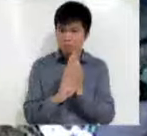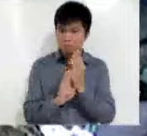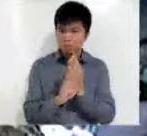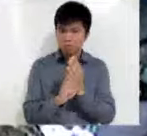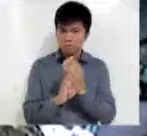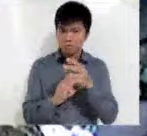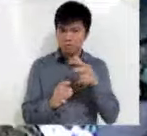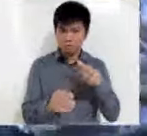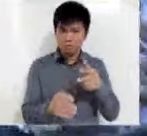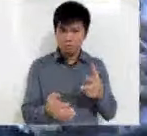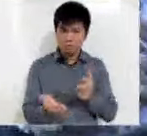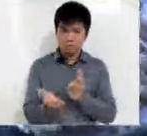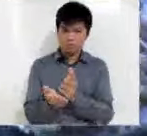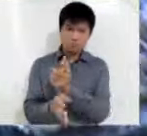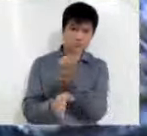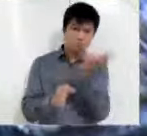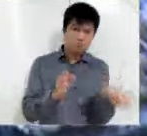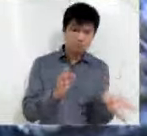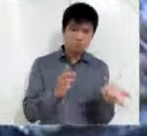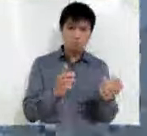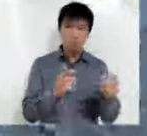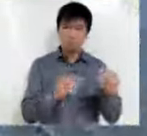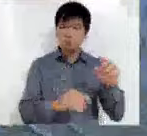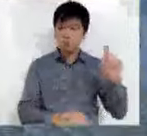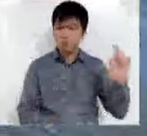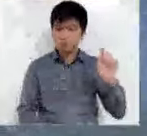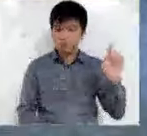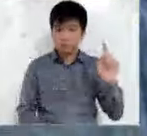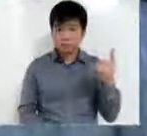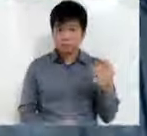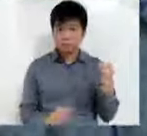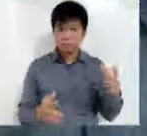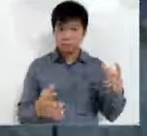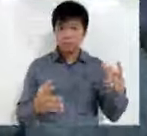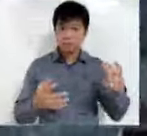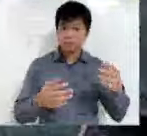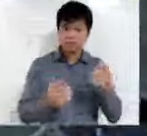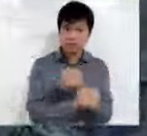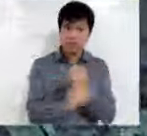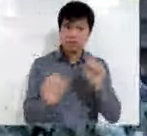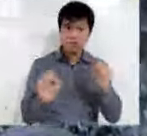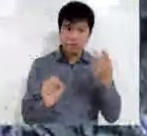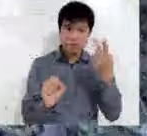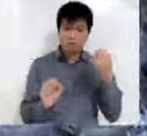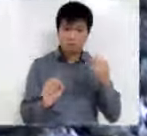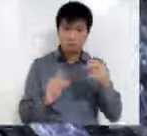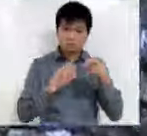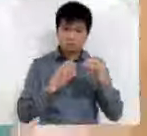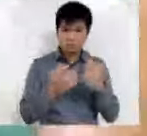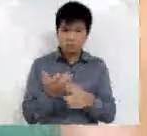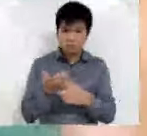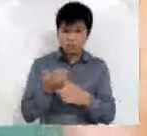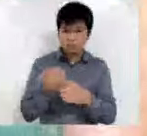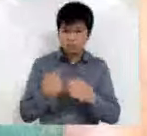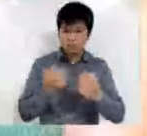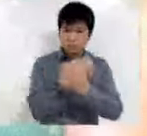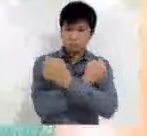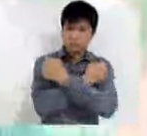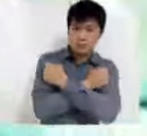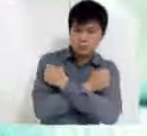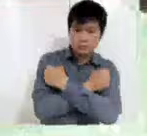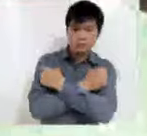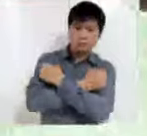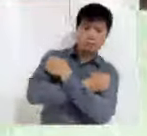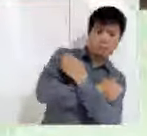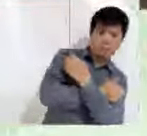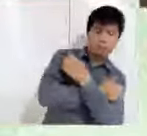bangin nitong Martes. Nakaligtas siya dahil niyakap siya ng bus inspector na siya namang nasawi sa disgrasya. Sugat at